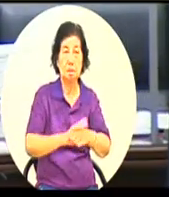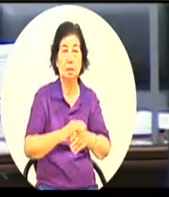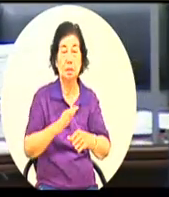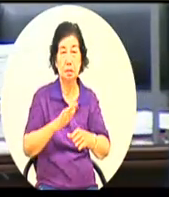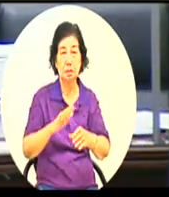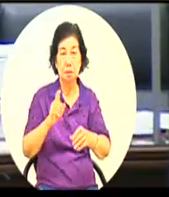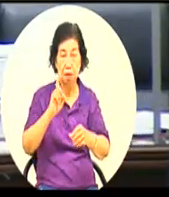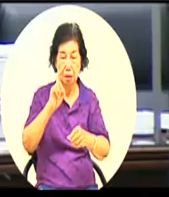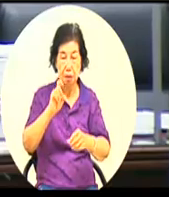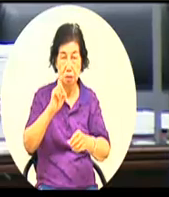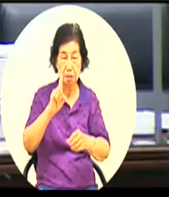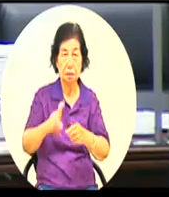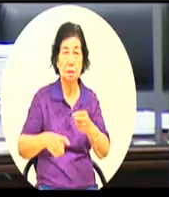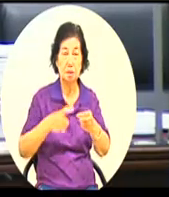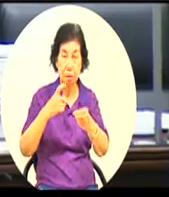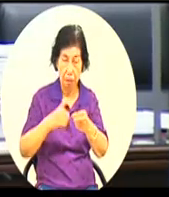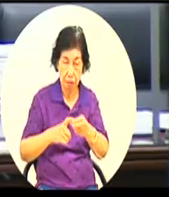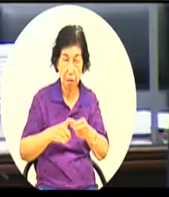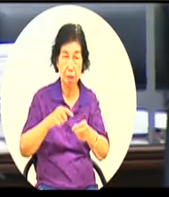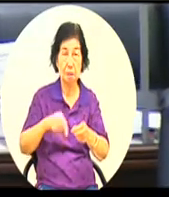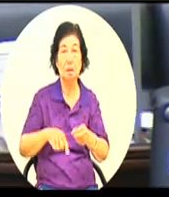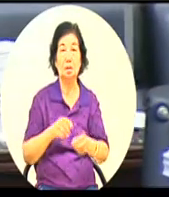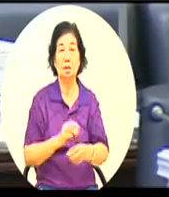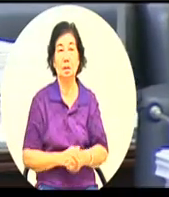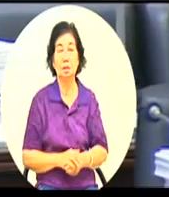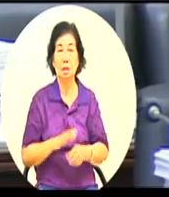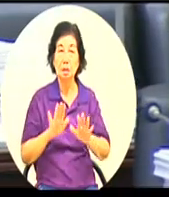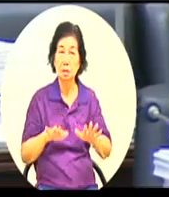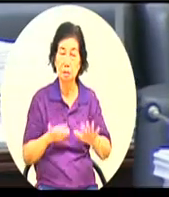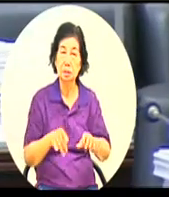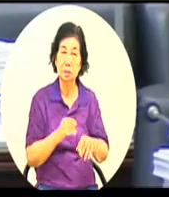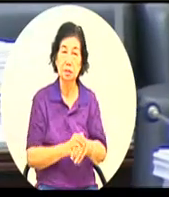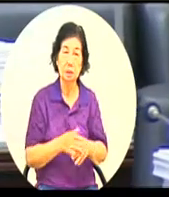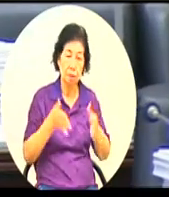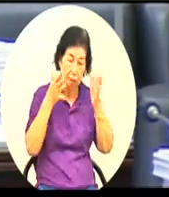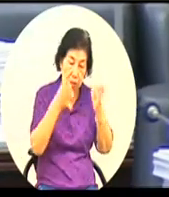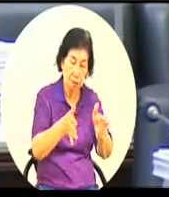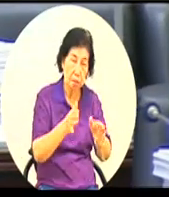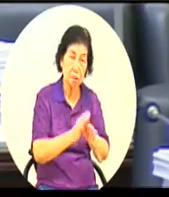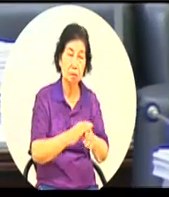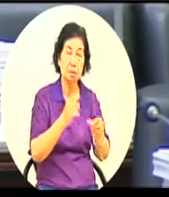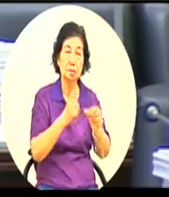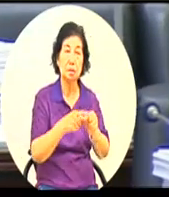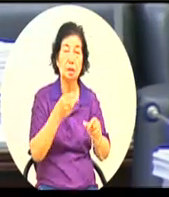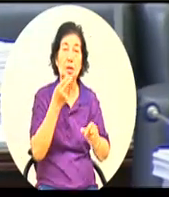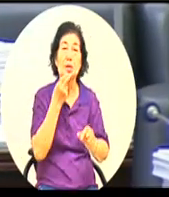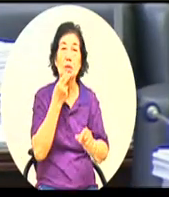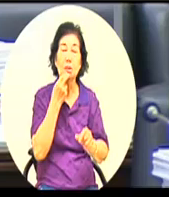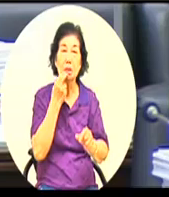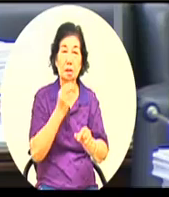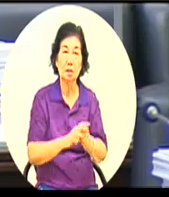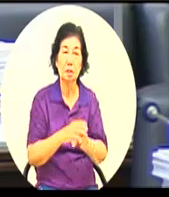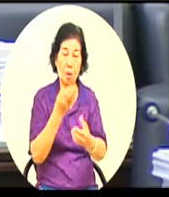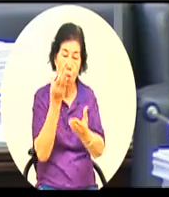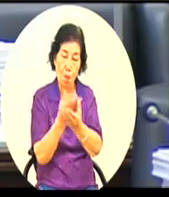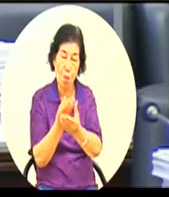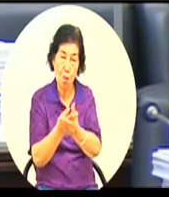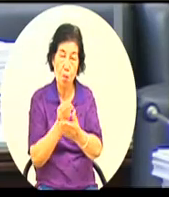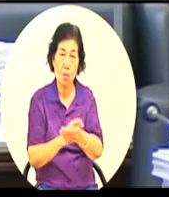进入十一年啊，敢着搁用这个布？敢有讲甲中央讨钱？啊，第一个民意代表会反